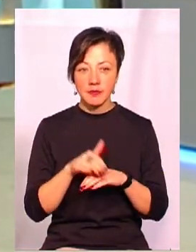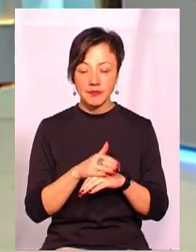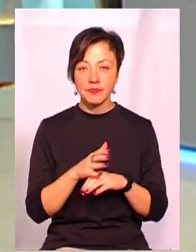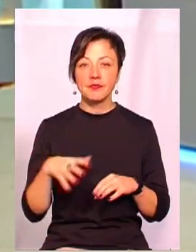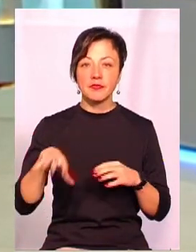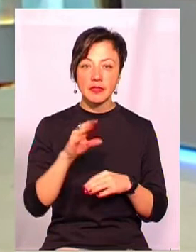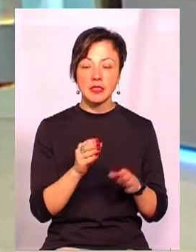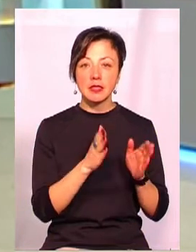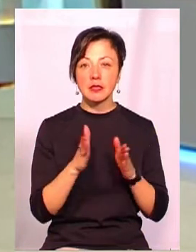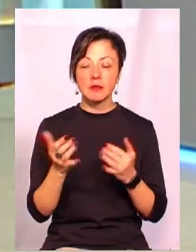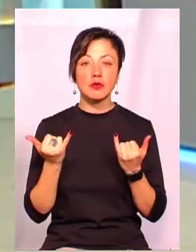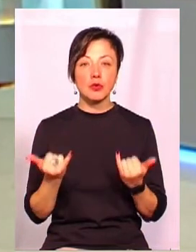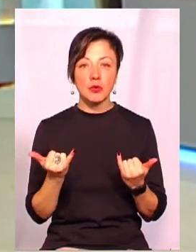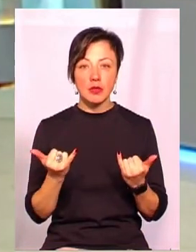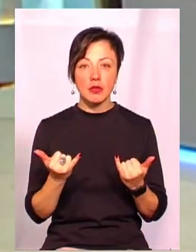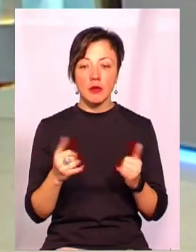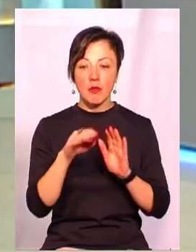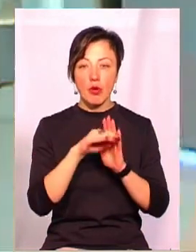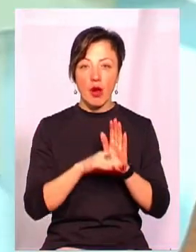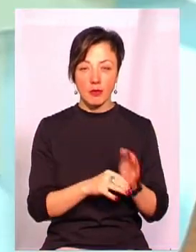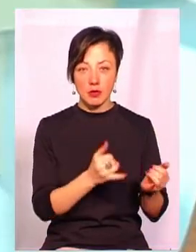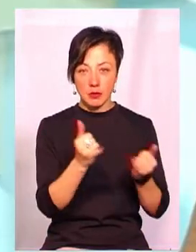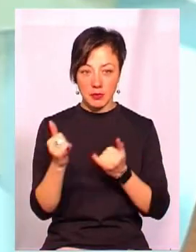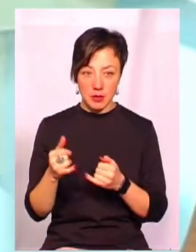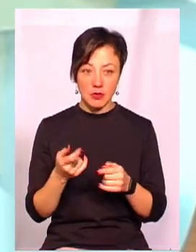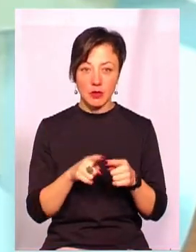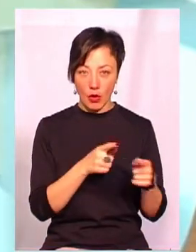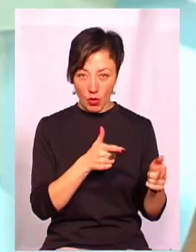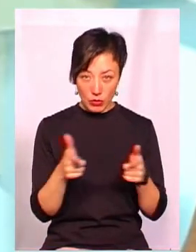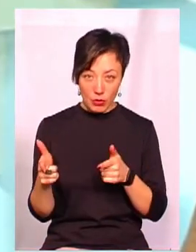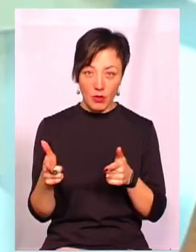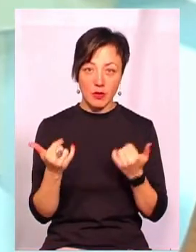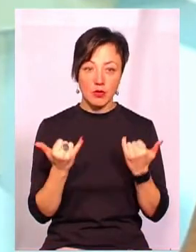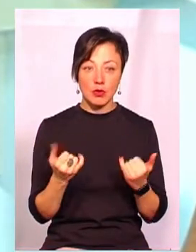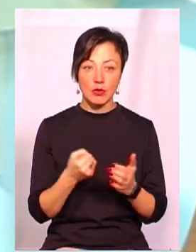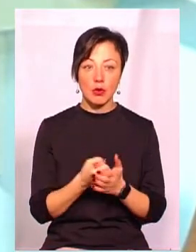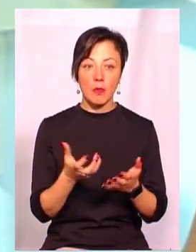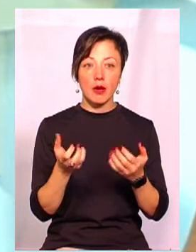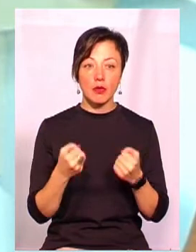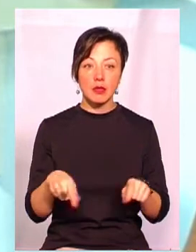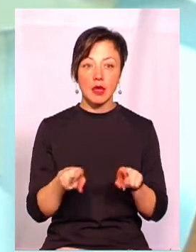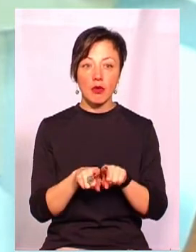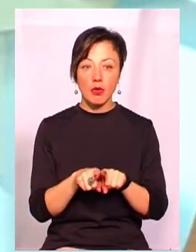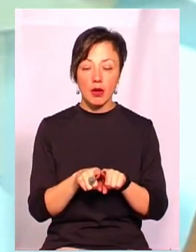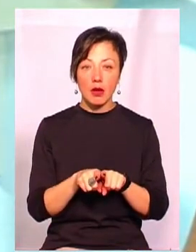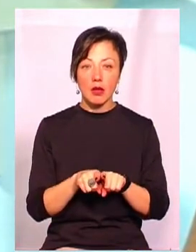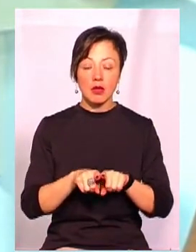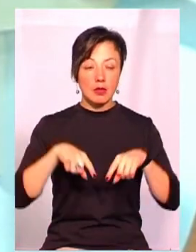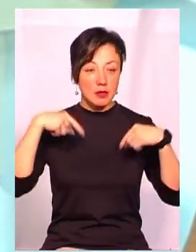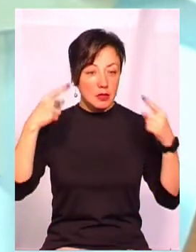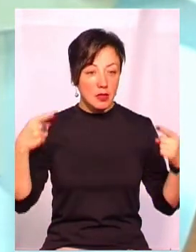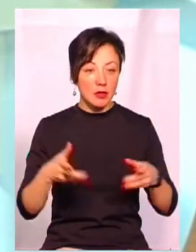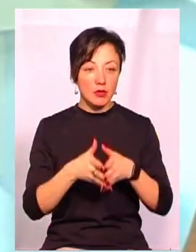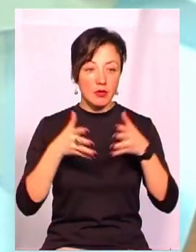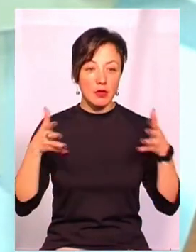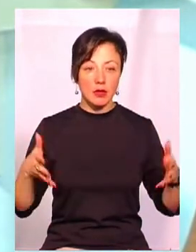шановні, а вся система сьогодні програмного забезпечення, вона готова сьогодні до прийому такого